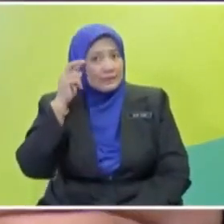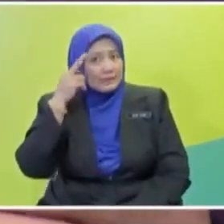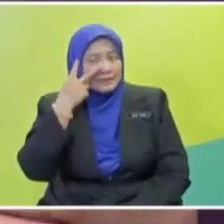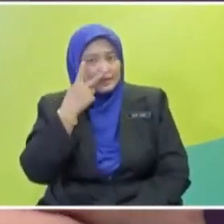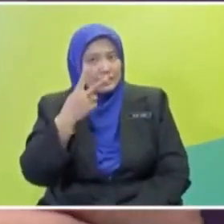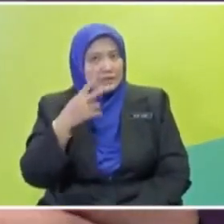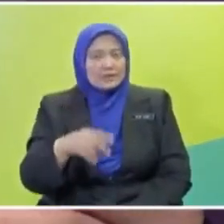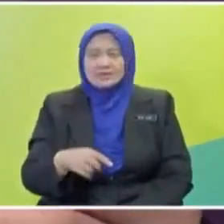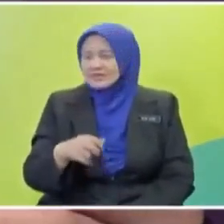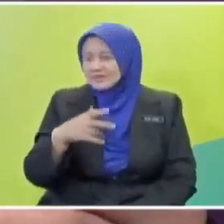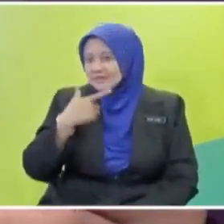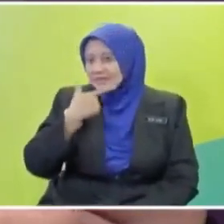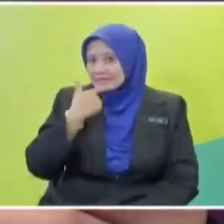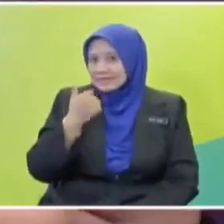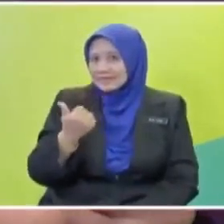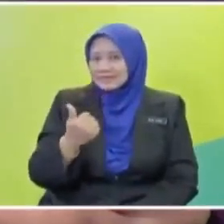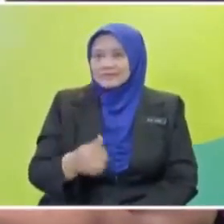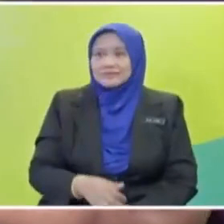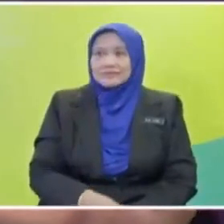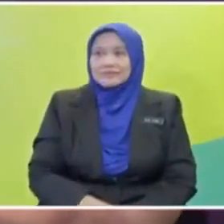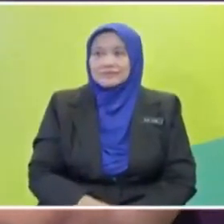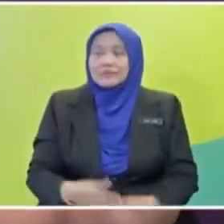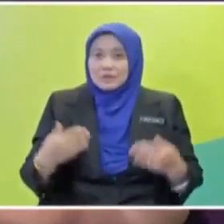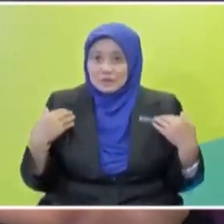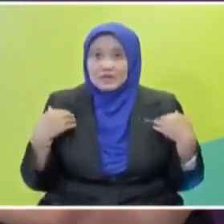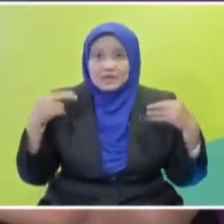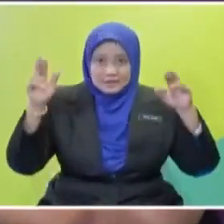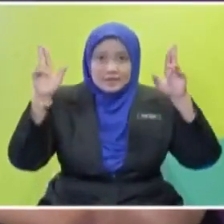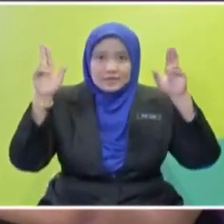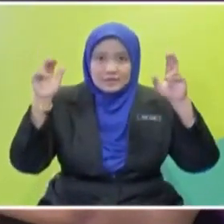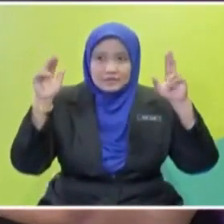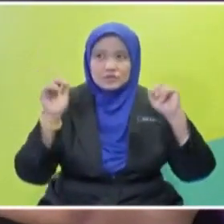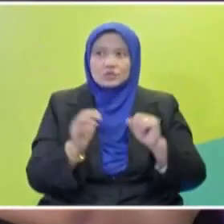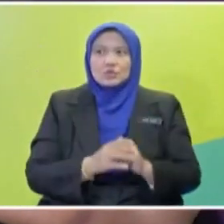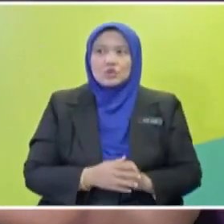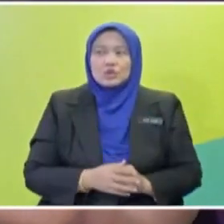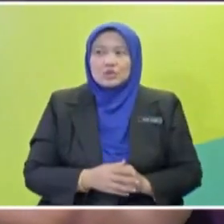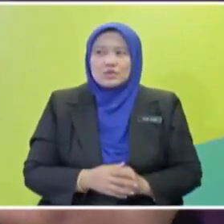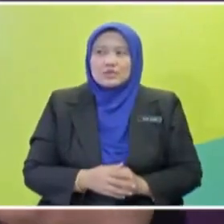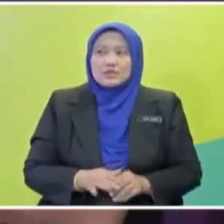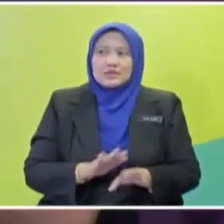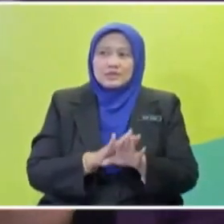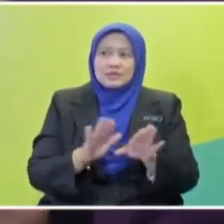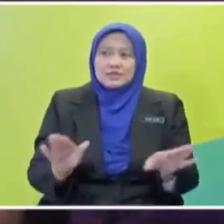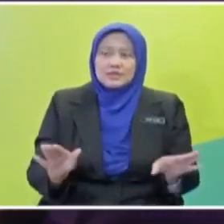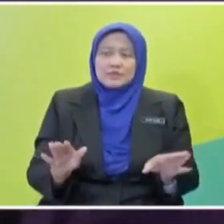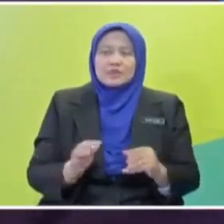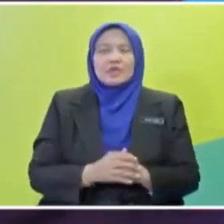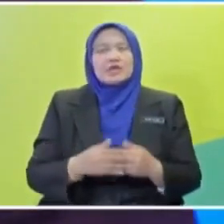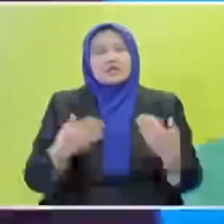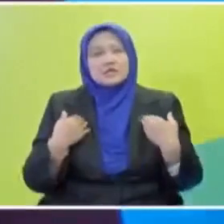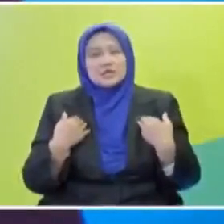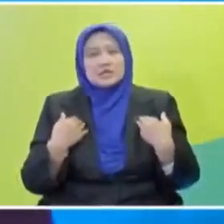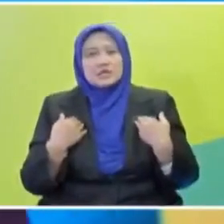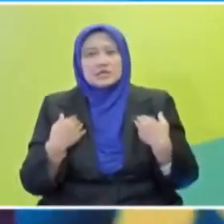perlu ada macam kita kata tajuk ke kat atas ni kalau kita buat lakaran? Okey, tak semestinya tajuk. Okey, tajuk tu supaya